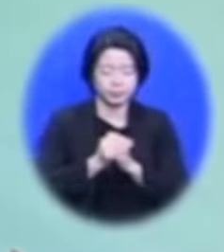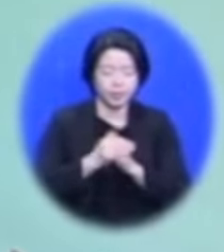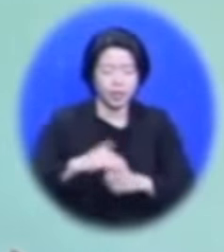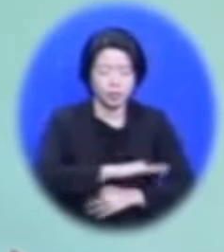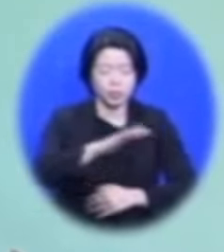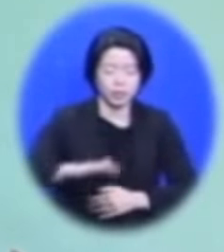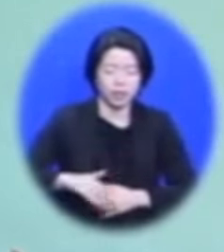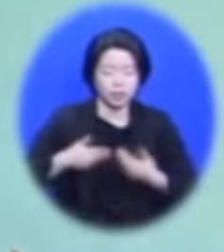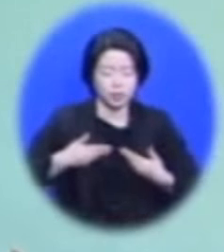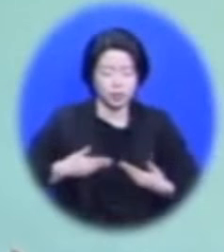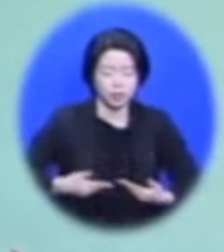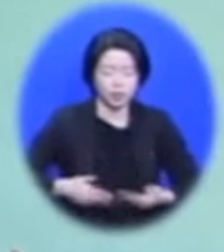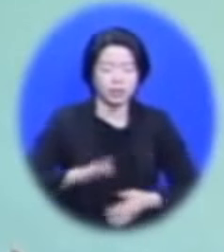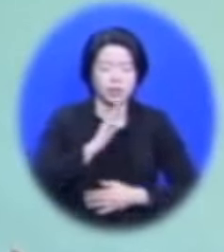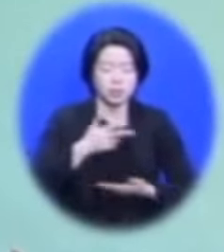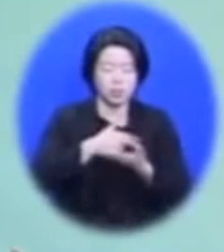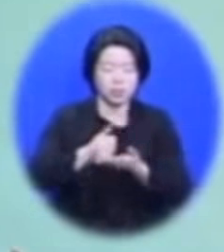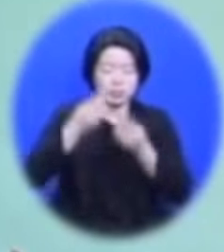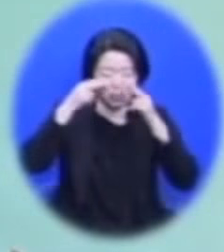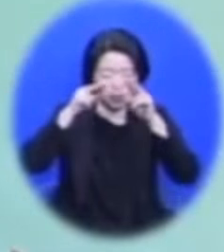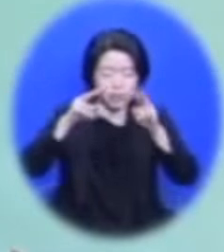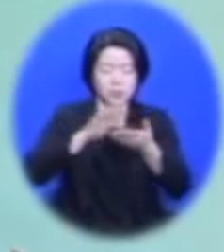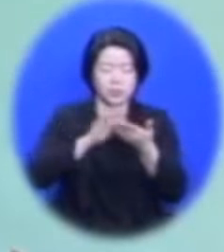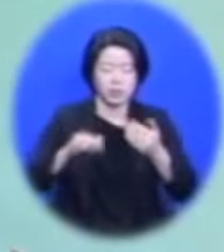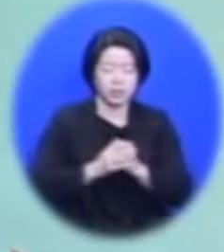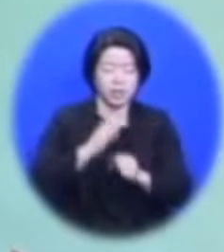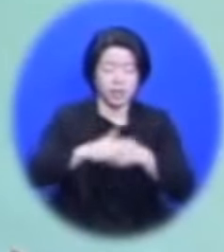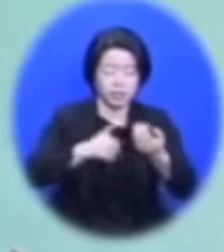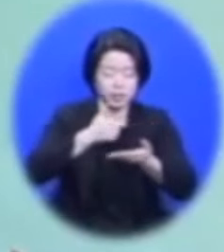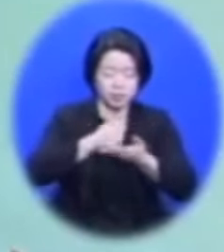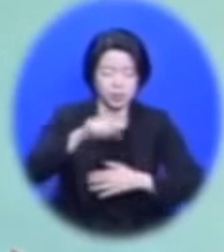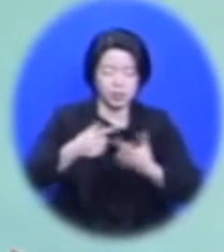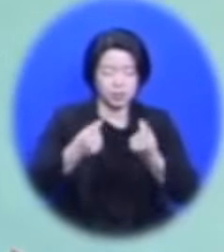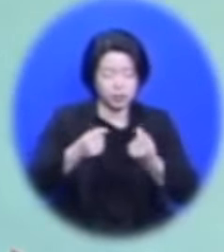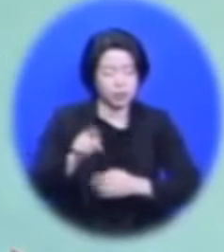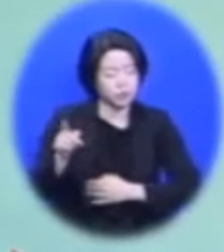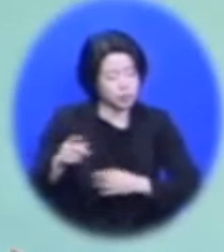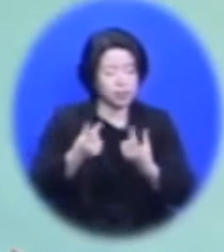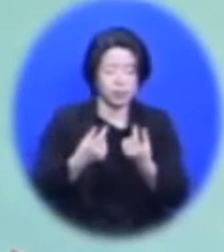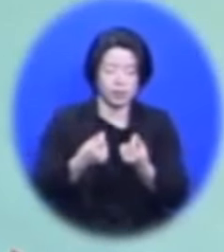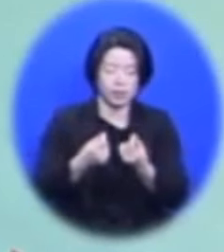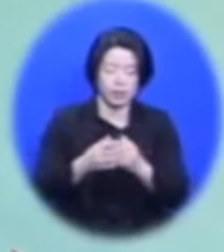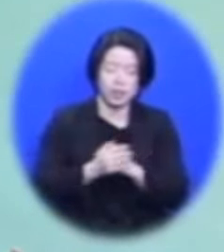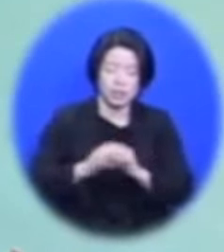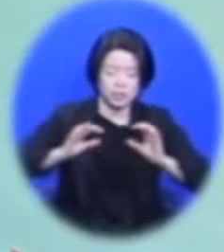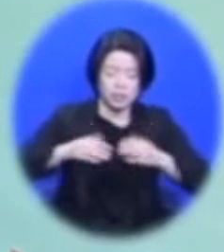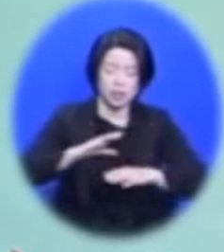저희들이 잠잠히 정말 주님을 바라봅니다. 하나님, 이렇게 저렇게 세상